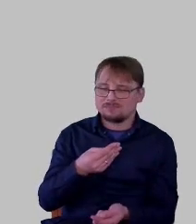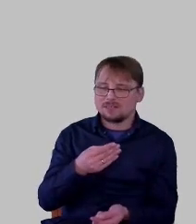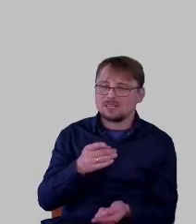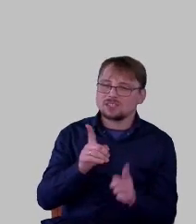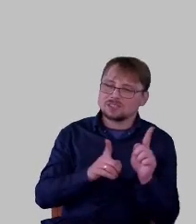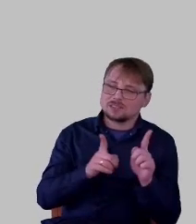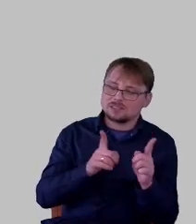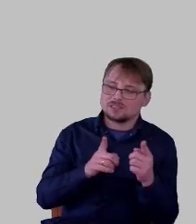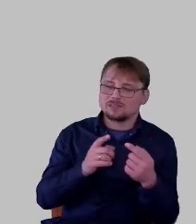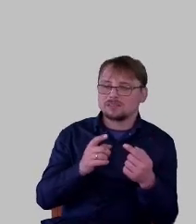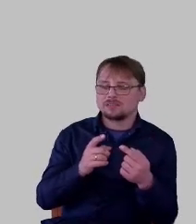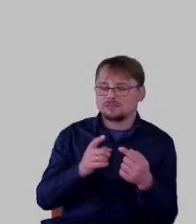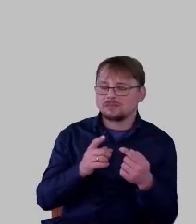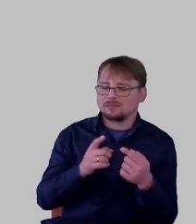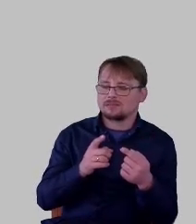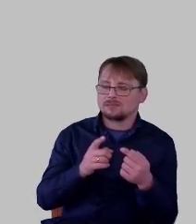głębokie konflikty